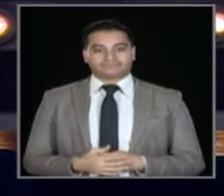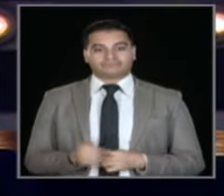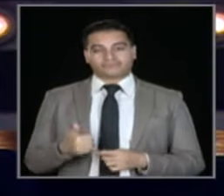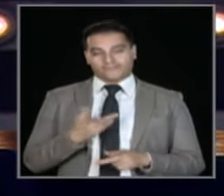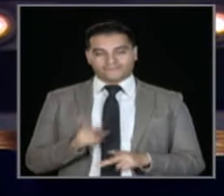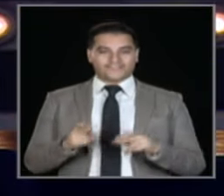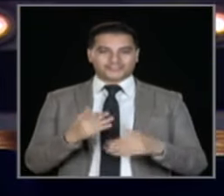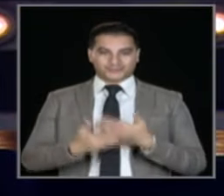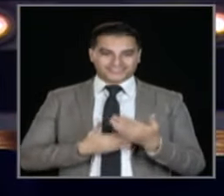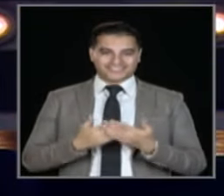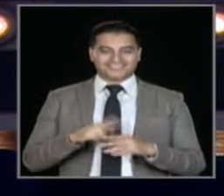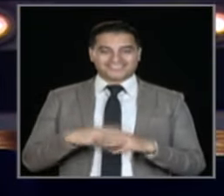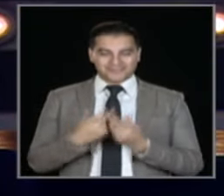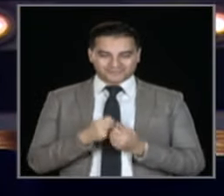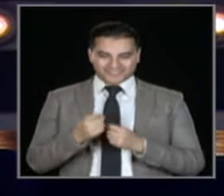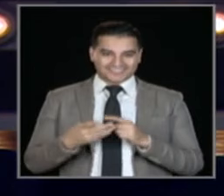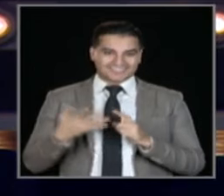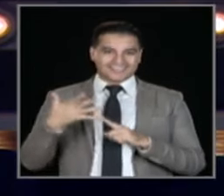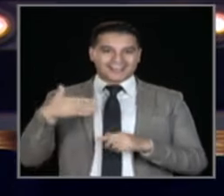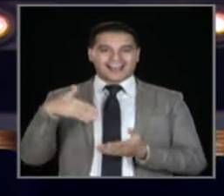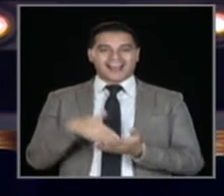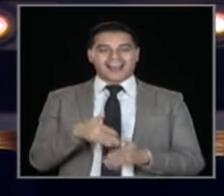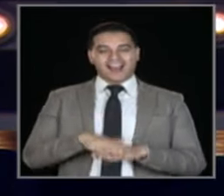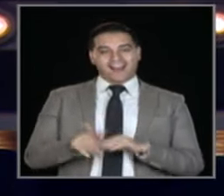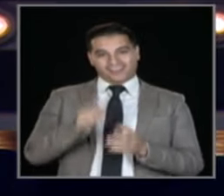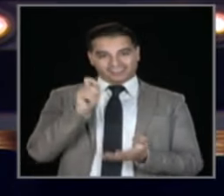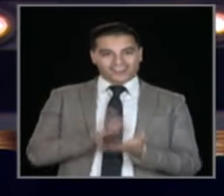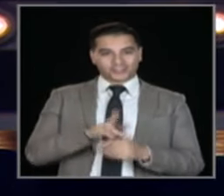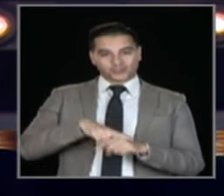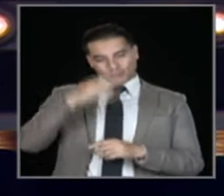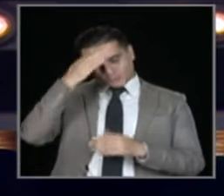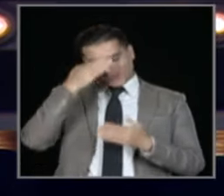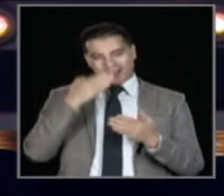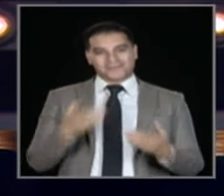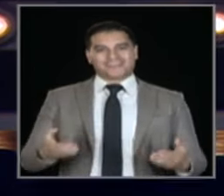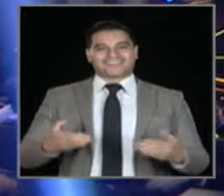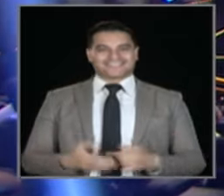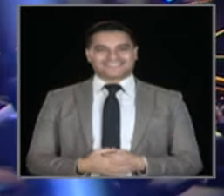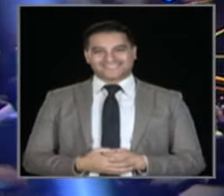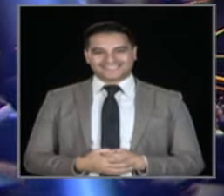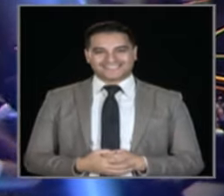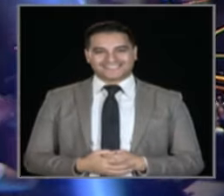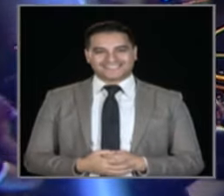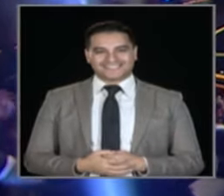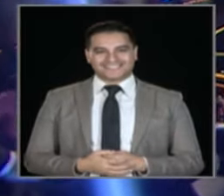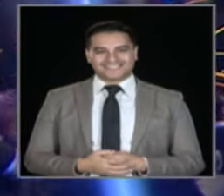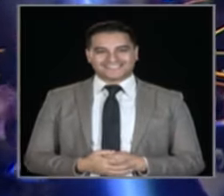هنخرج فاصل وهنرجع مرة تانية مع آخر فقرة، فقرة عجلة الحظ والعباقرة.